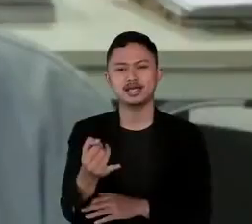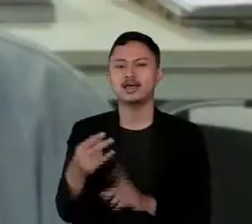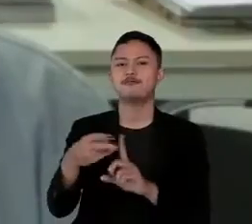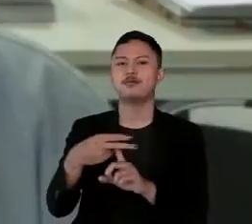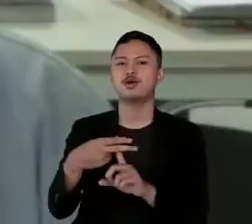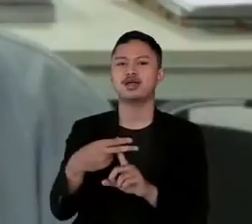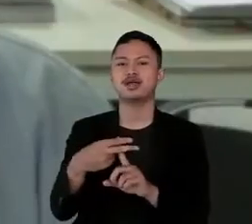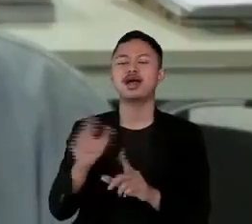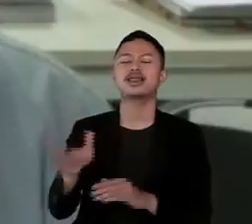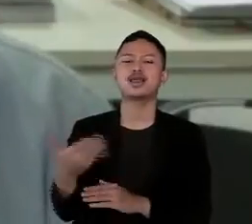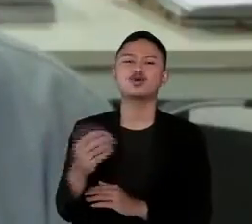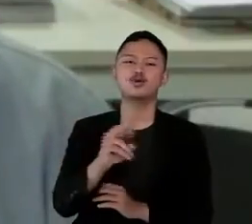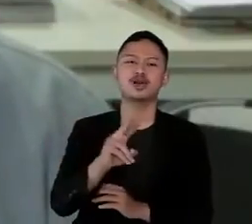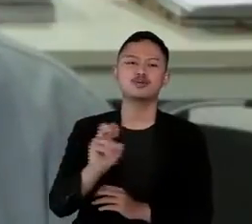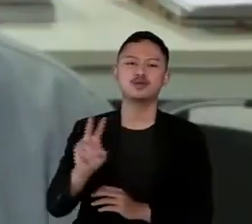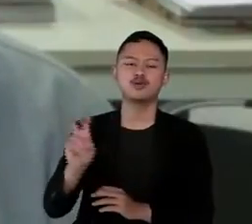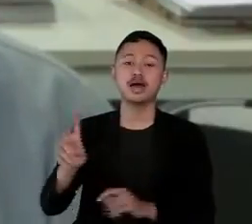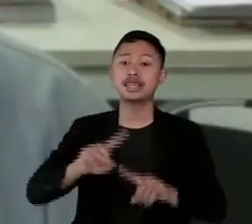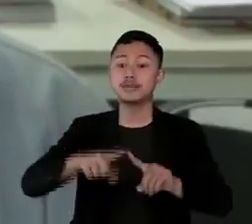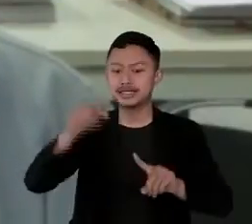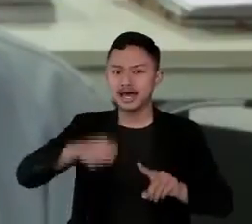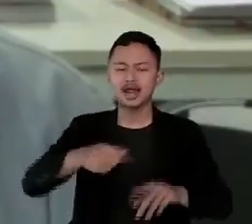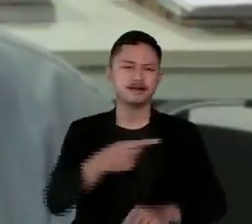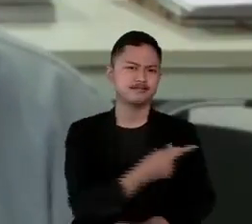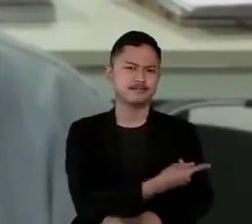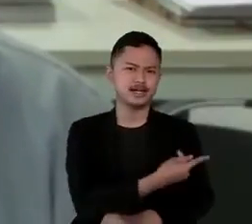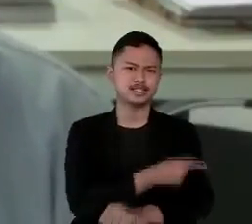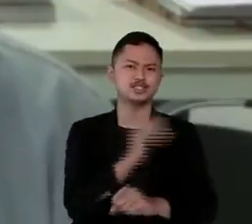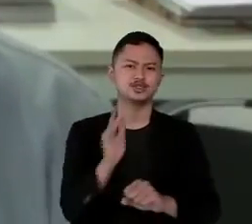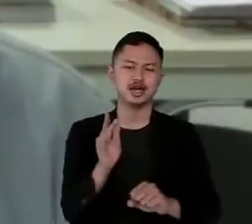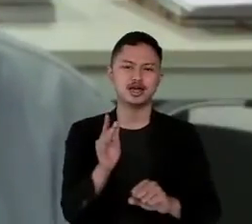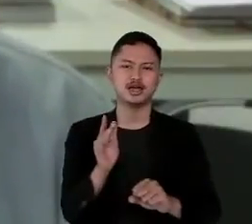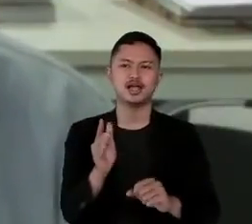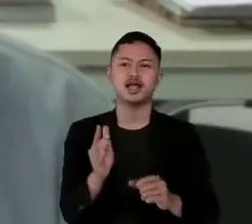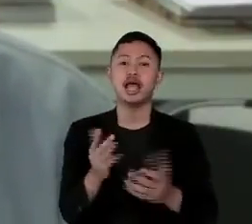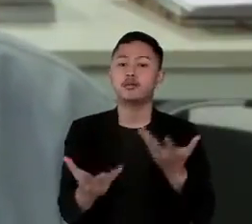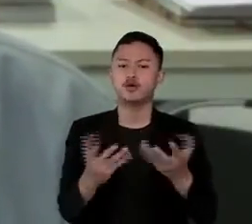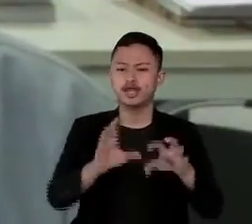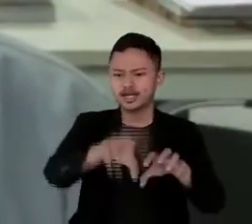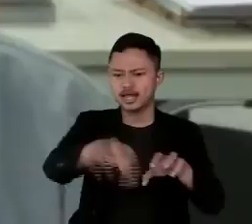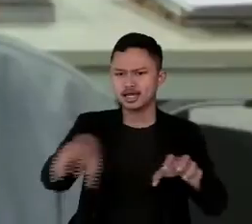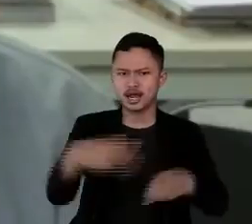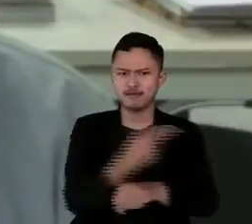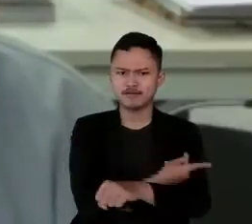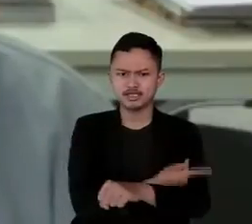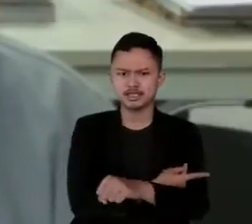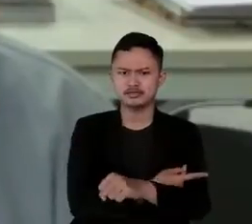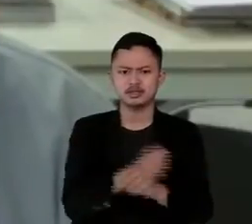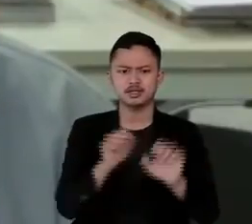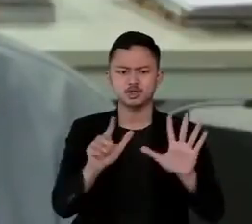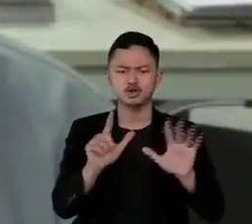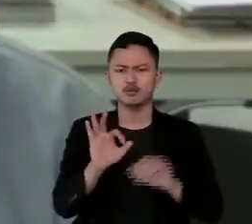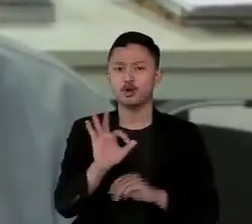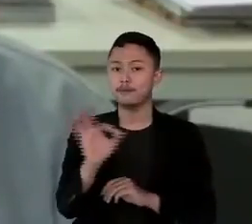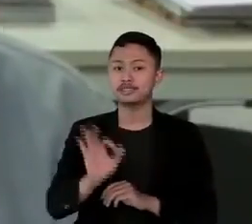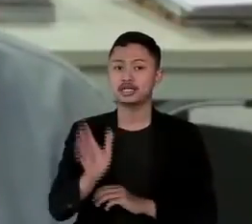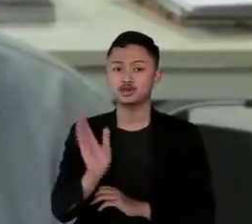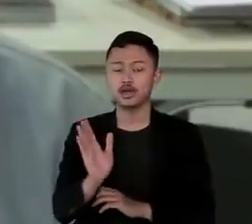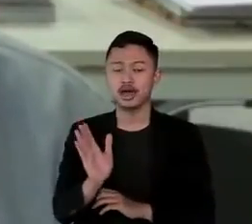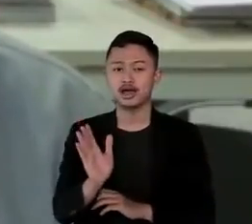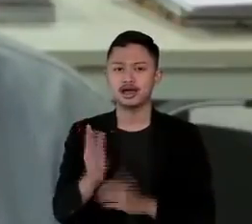tetapi Anak kita sudah vaksinasi pertama anggur daerah-daerah yang vaksinasinya sudah mencapai